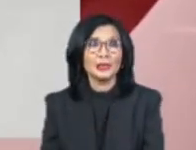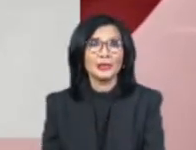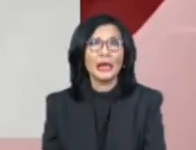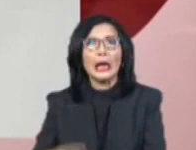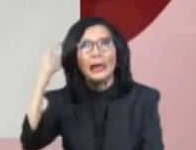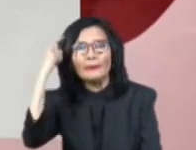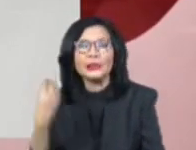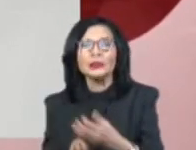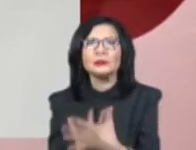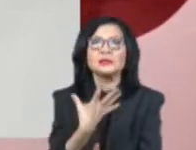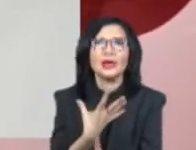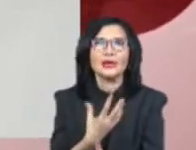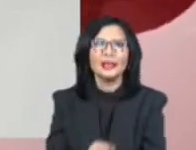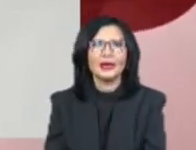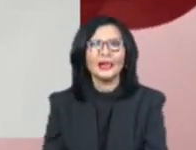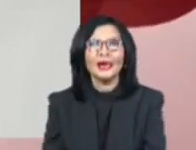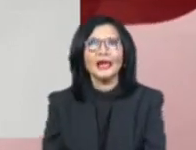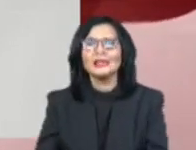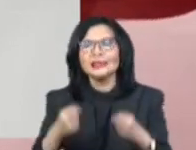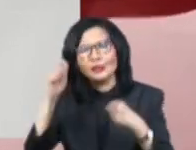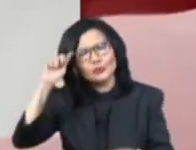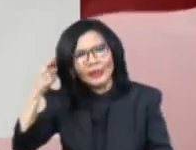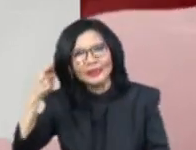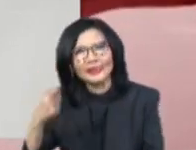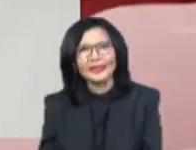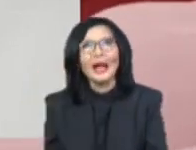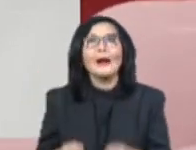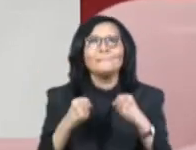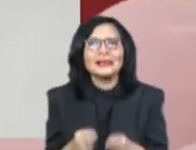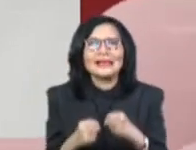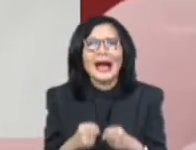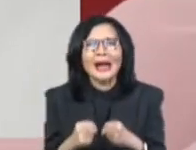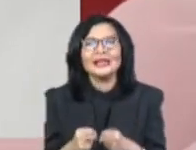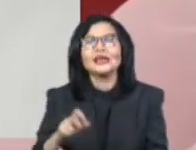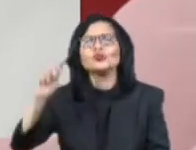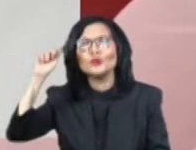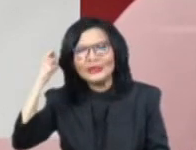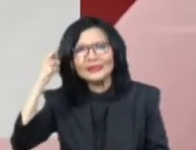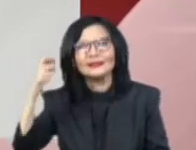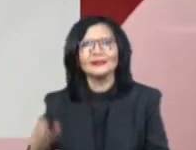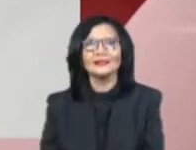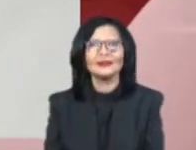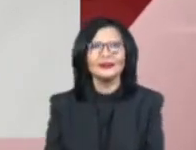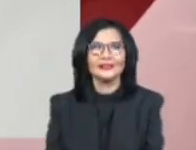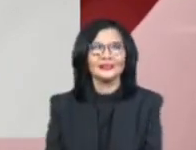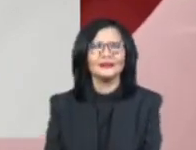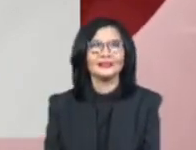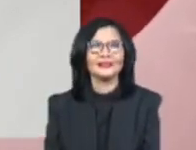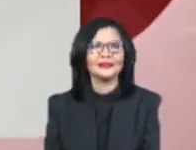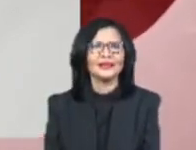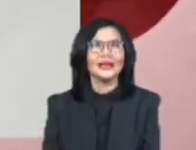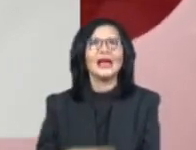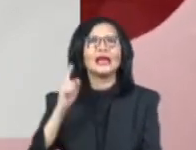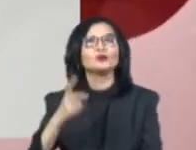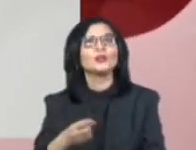berpikir growing gitu ya, atau besar ya, gitu, tapi survive, buat bertahan aja kayaknya itu susah gitu ya. Bener. Dan itu yang